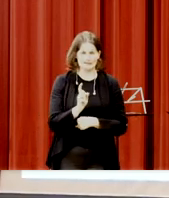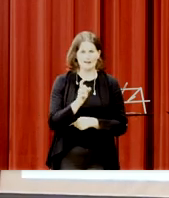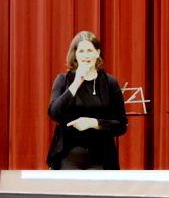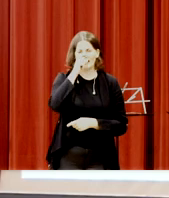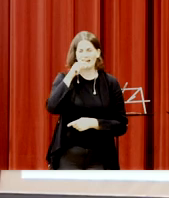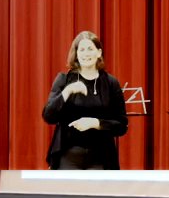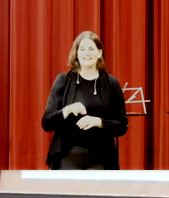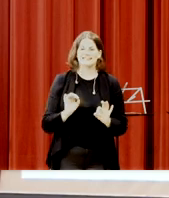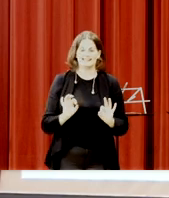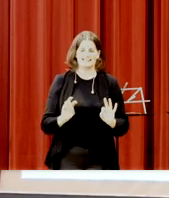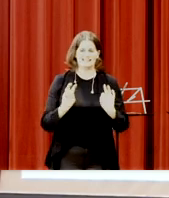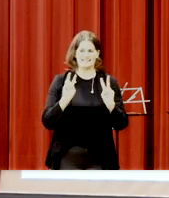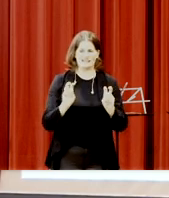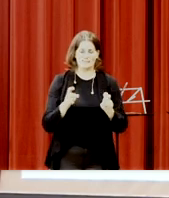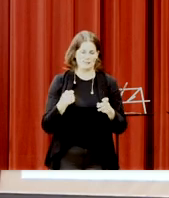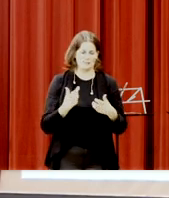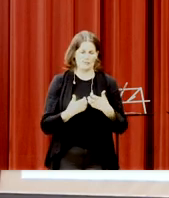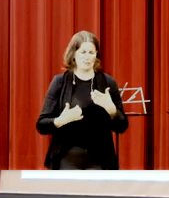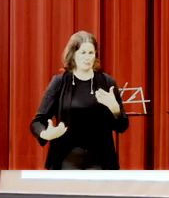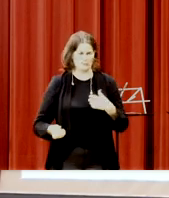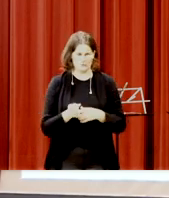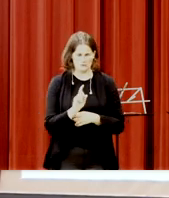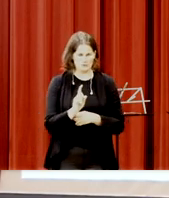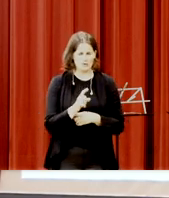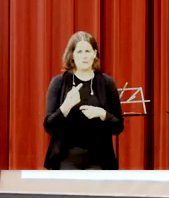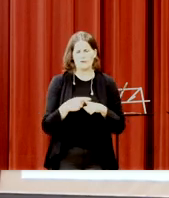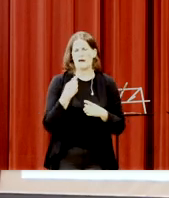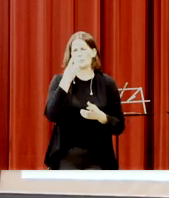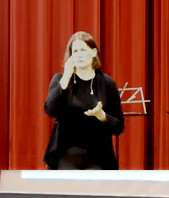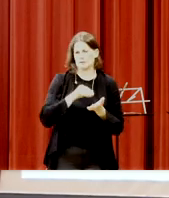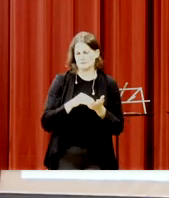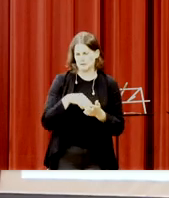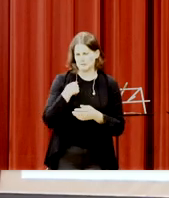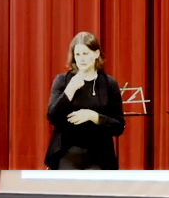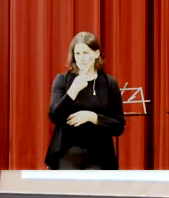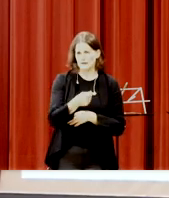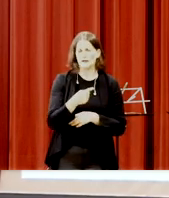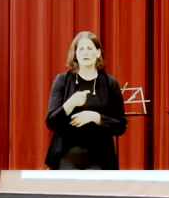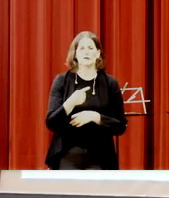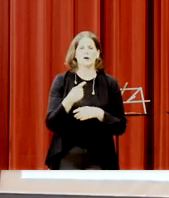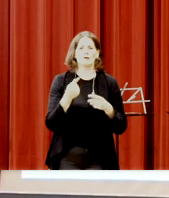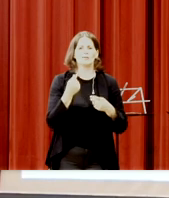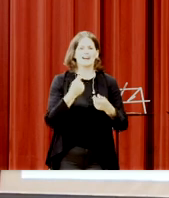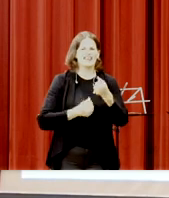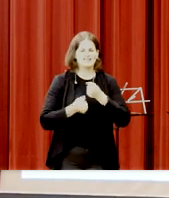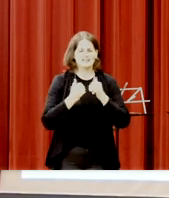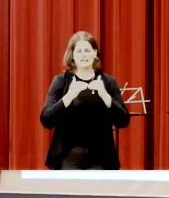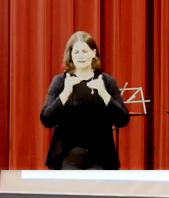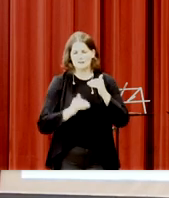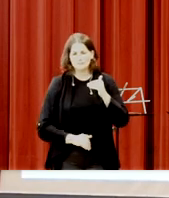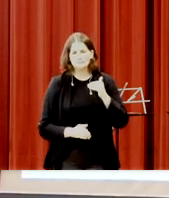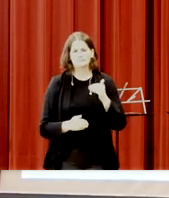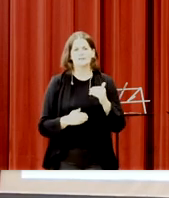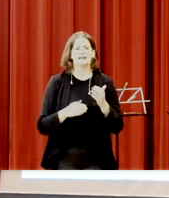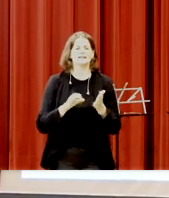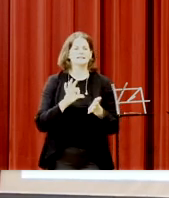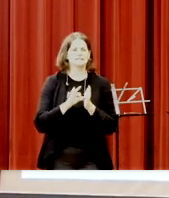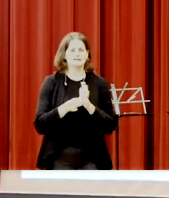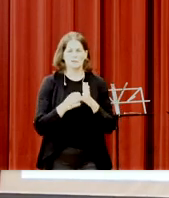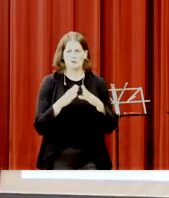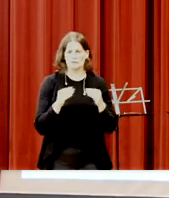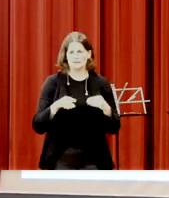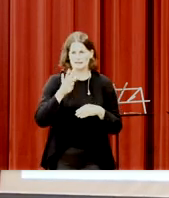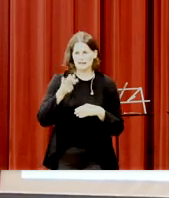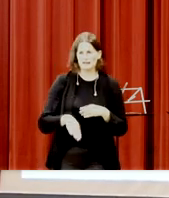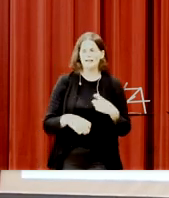2008 té el sistema universitari català i les necessitats del relleu generacional. He dit fins ara.